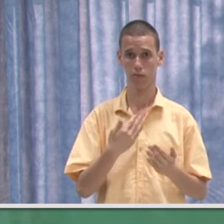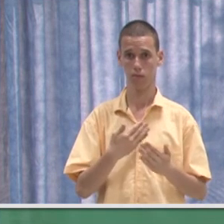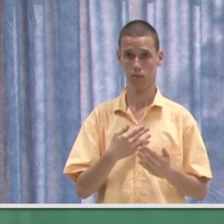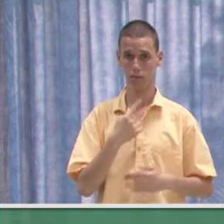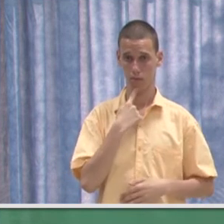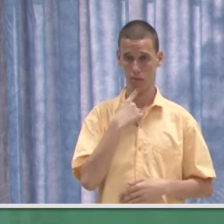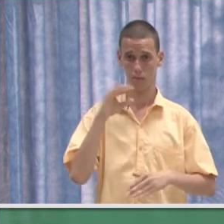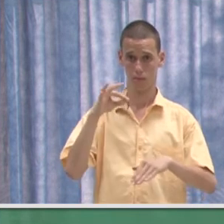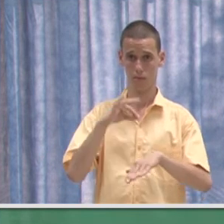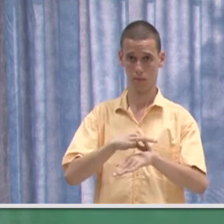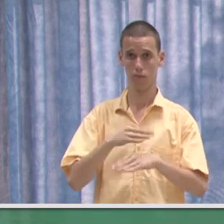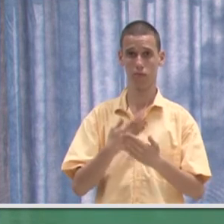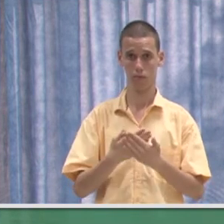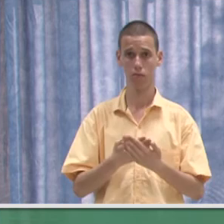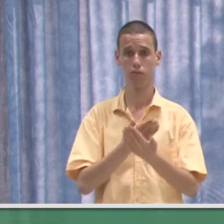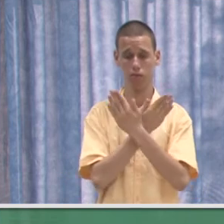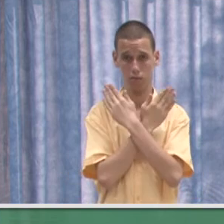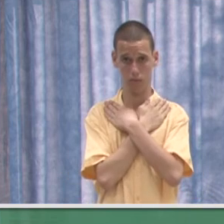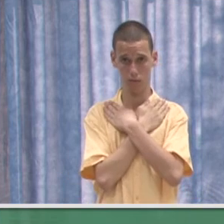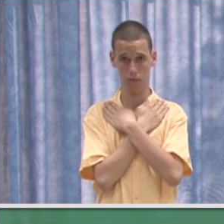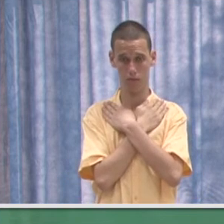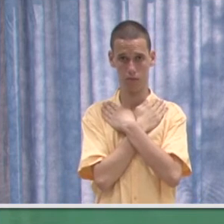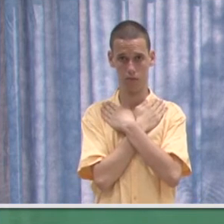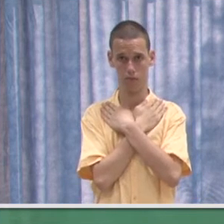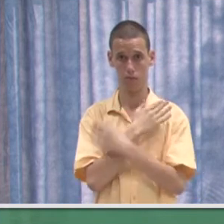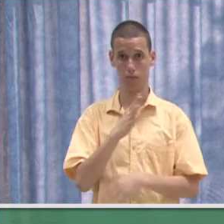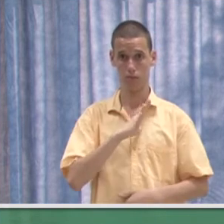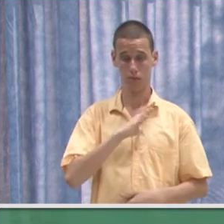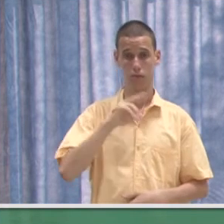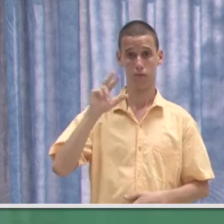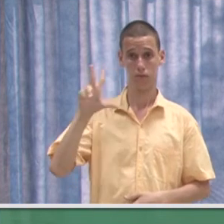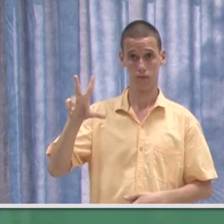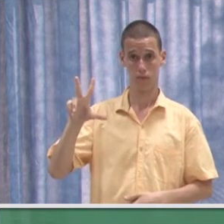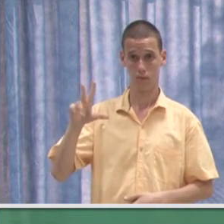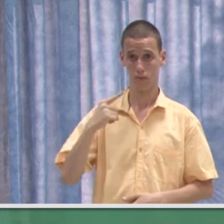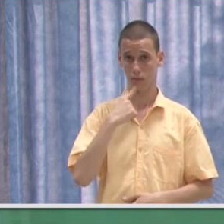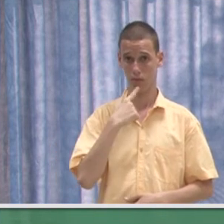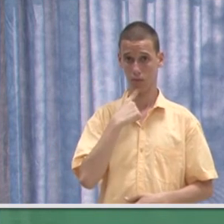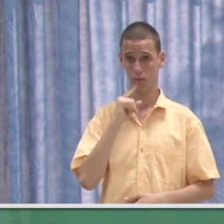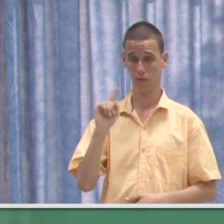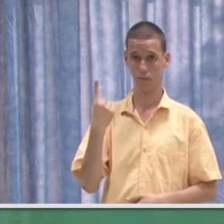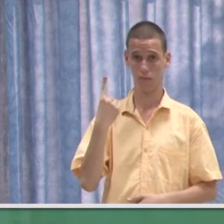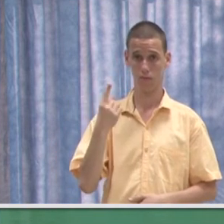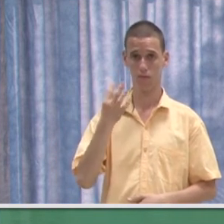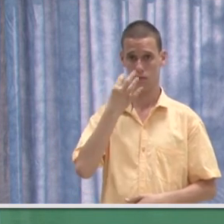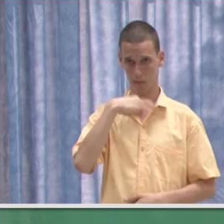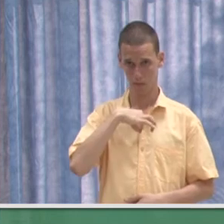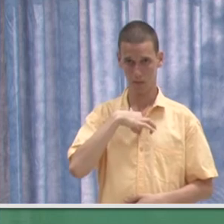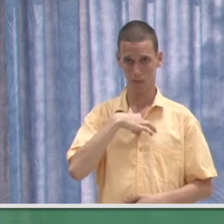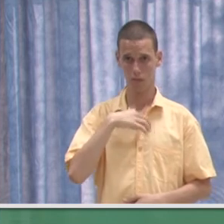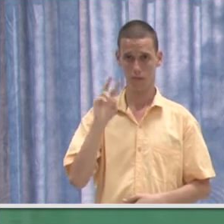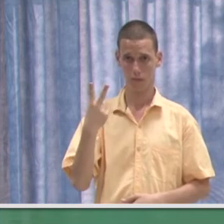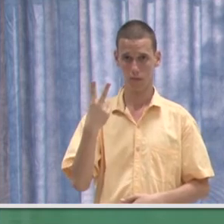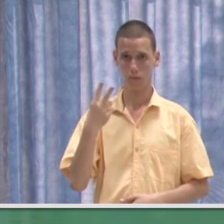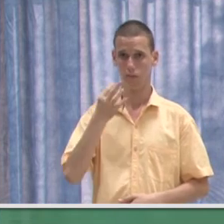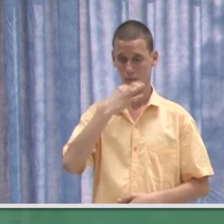types dengue, c'est ça. Il y en a quatre types en tout, mais chaque fois qu'il y a un type additionnel, son sévérité vient plus. Et nous pouvons remarquer, ben,